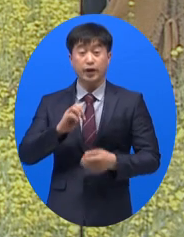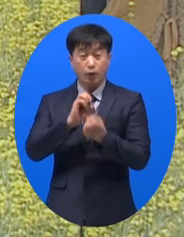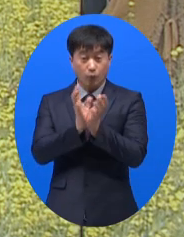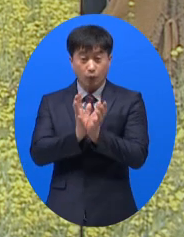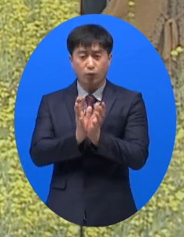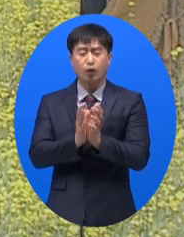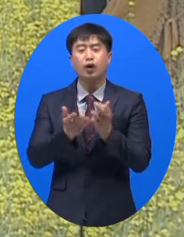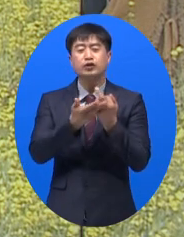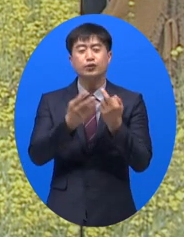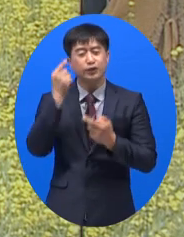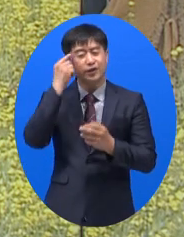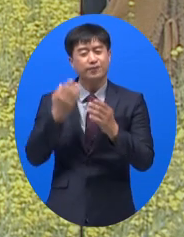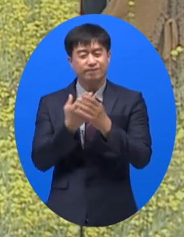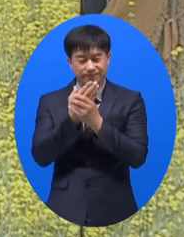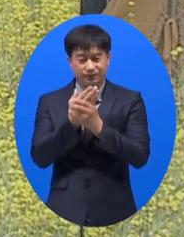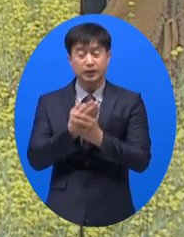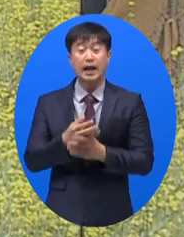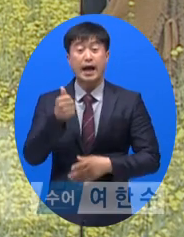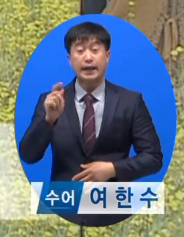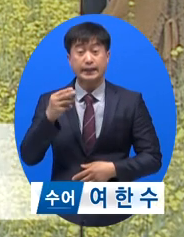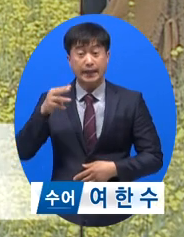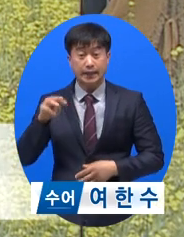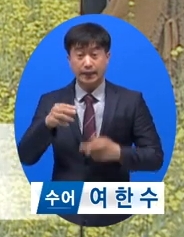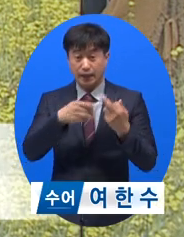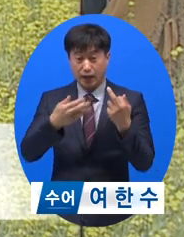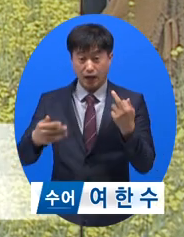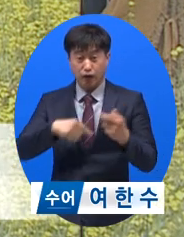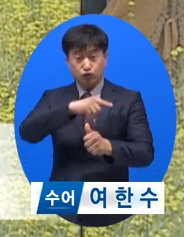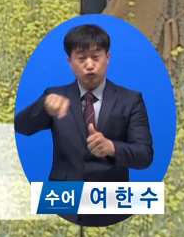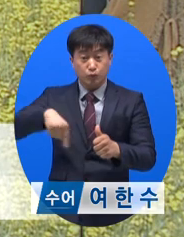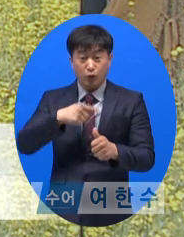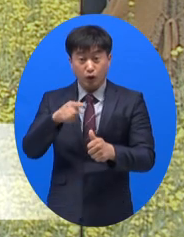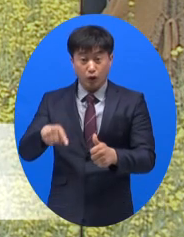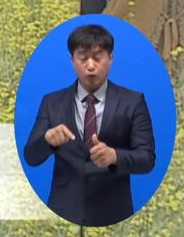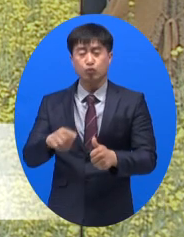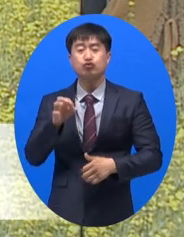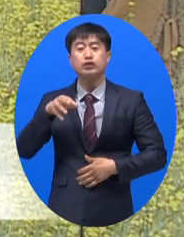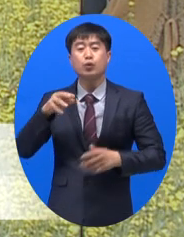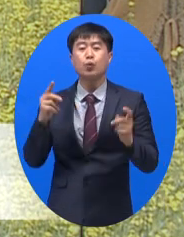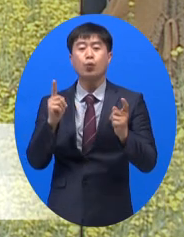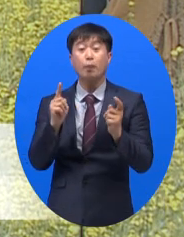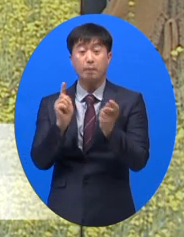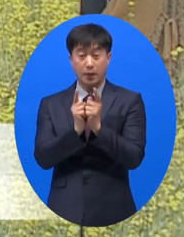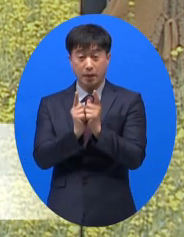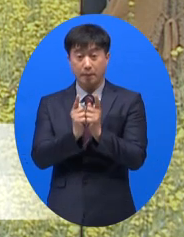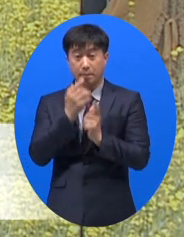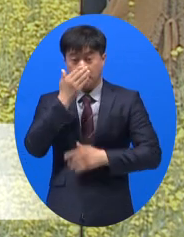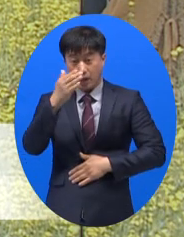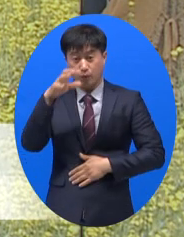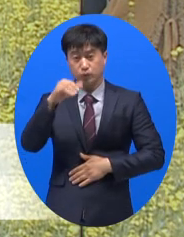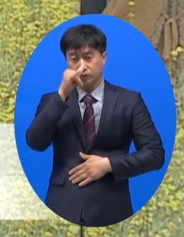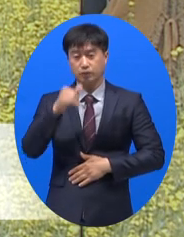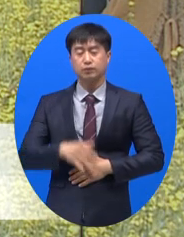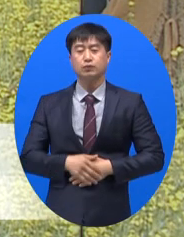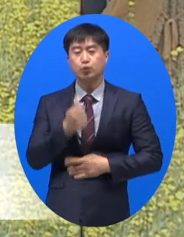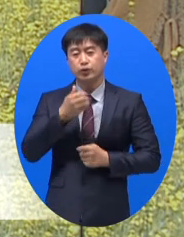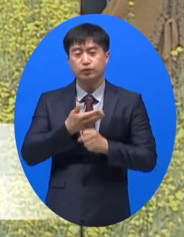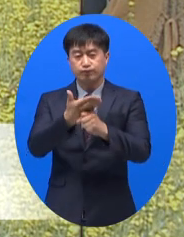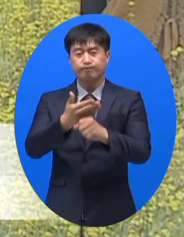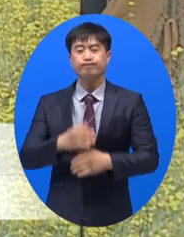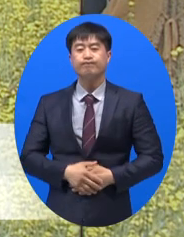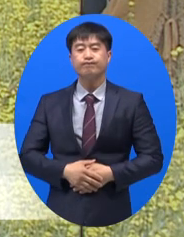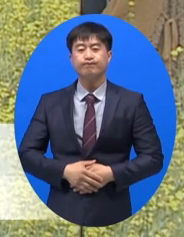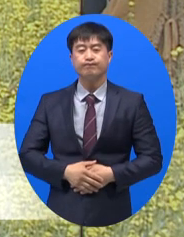유채꽃 타면 제주도가 떠오르실 텐데요 한탄강 수변 에도 유채꽃을 만날 수 있는 곳이 있다고 합니다 서문 영애 자가